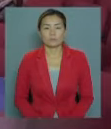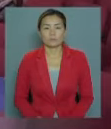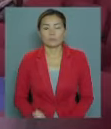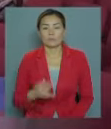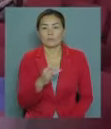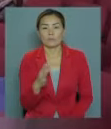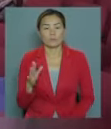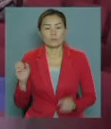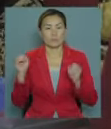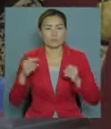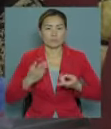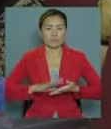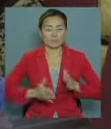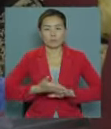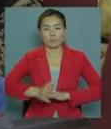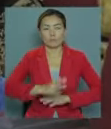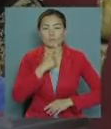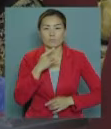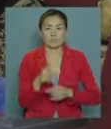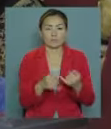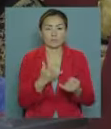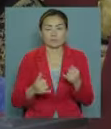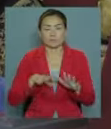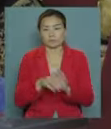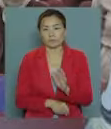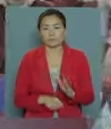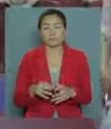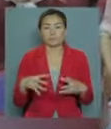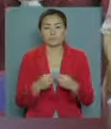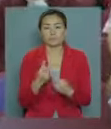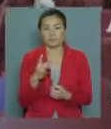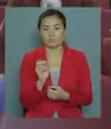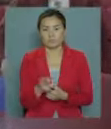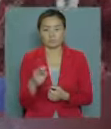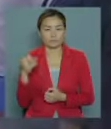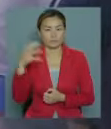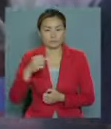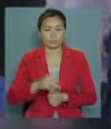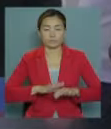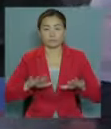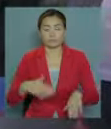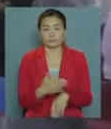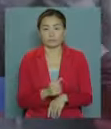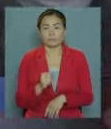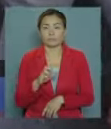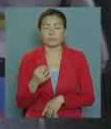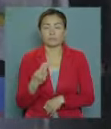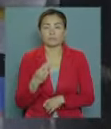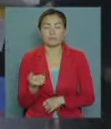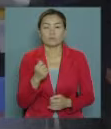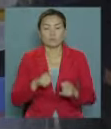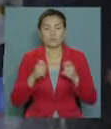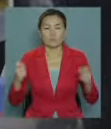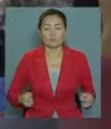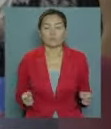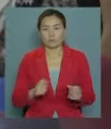Рәміздерді ұлықтауға арналған іс-шара көгілдір түсті туымызбен ортасында шаңырақ бейнесіндегі алтын сәулелі күн орналасқан елтаңбамызды салтанатты